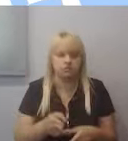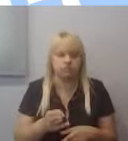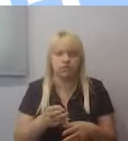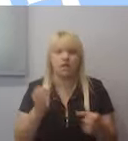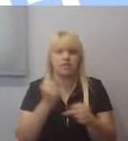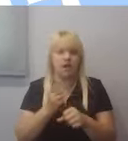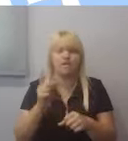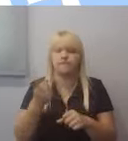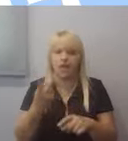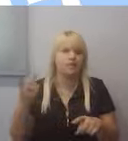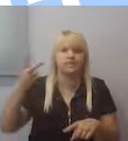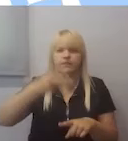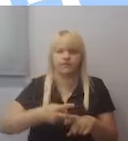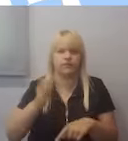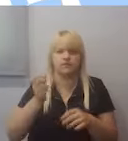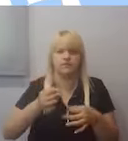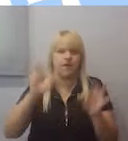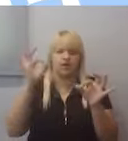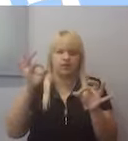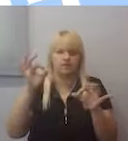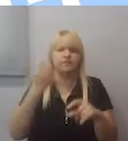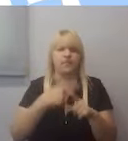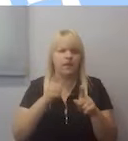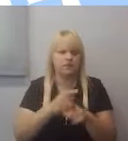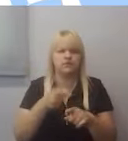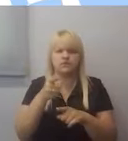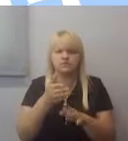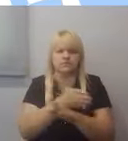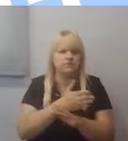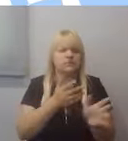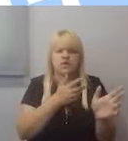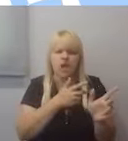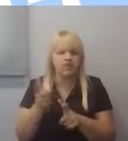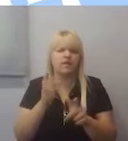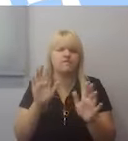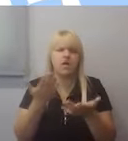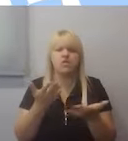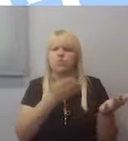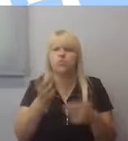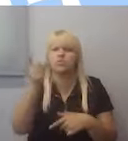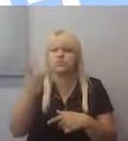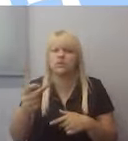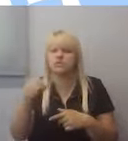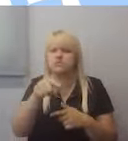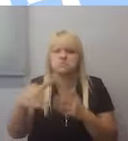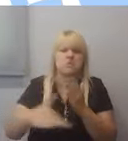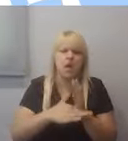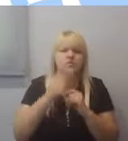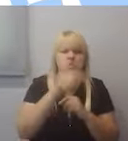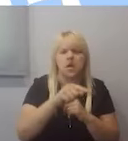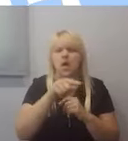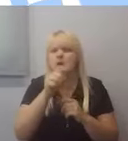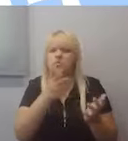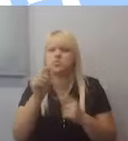un tāpēc tā gatavība par kuru mēs runājam vai kurš būs tas kas man darīs to ir ļoti